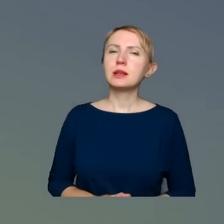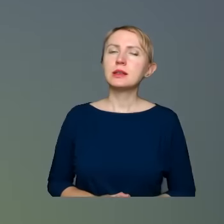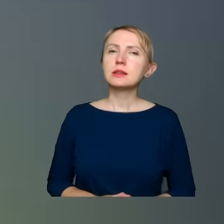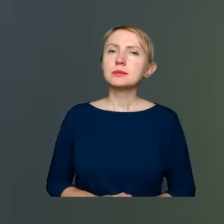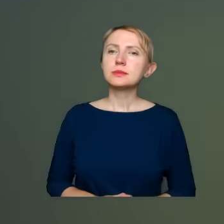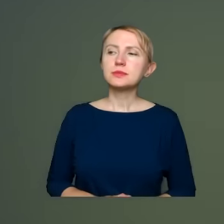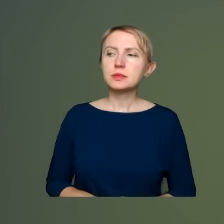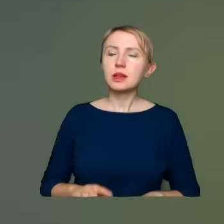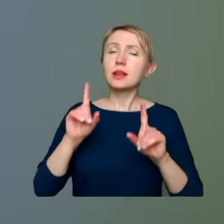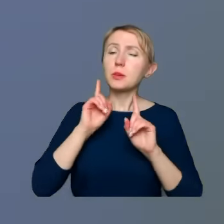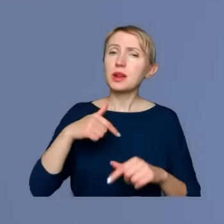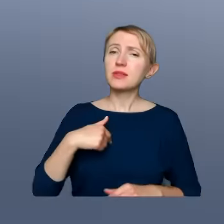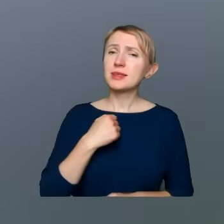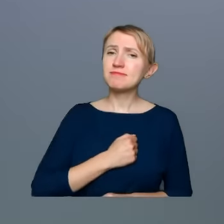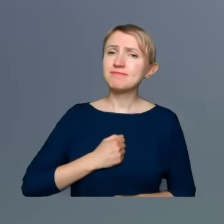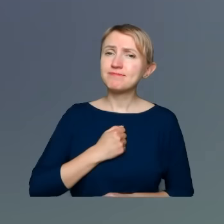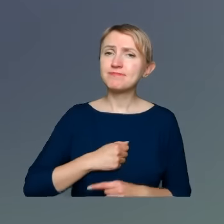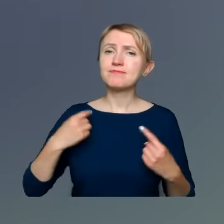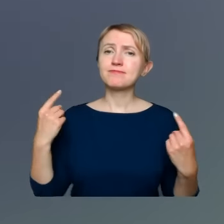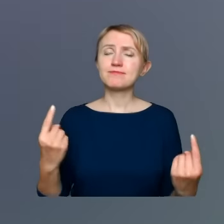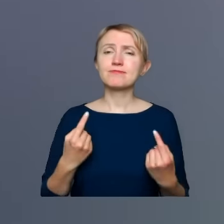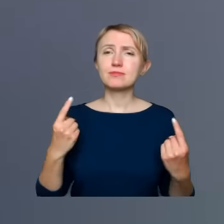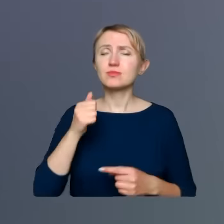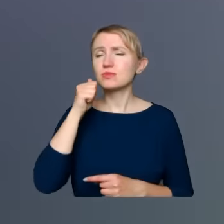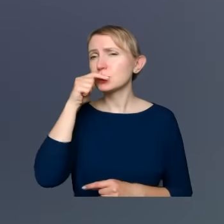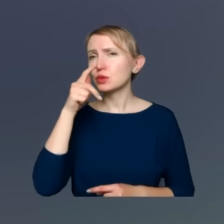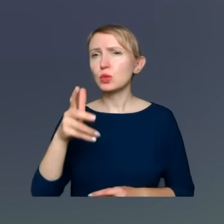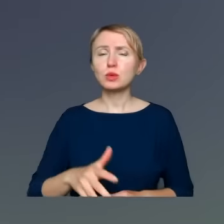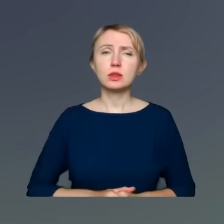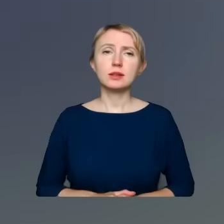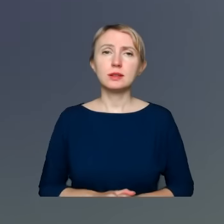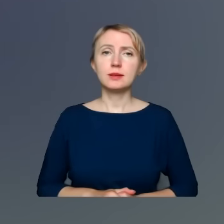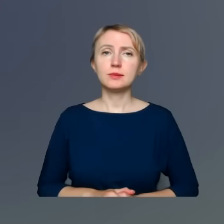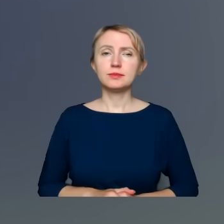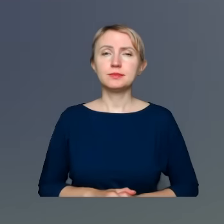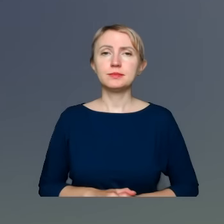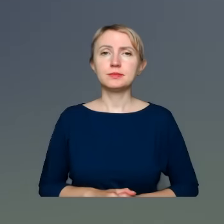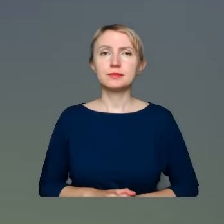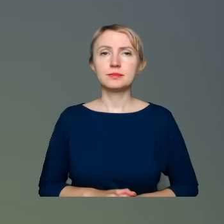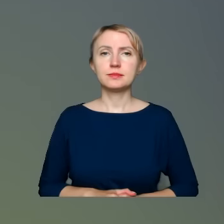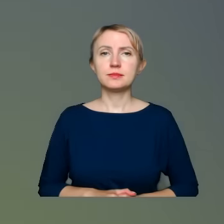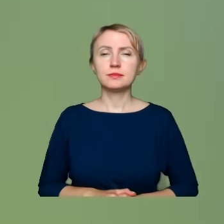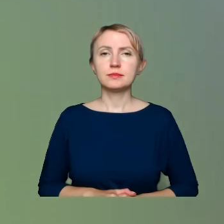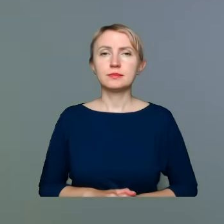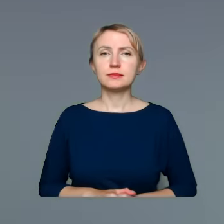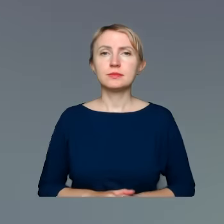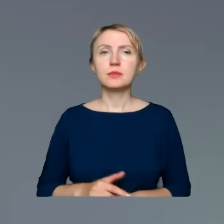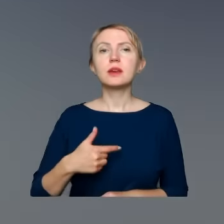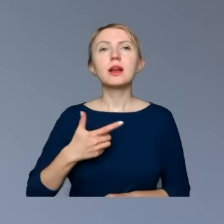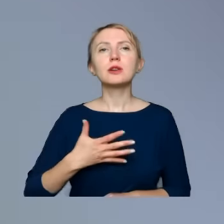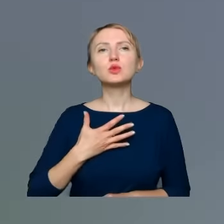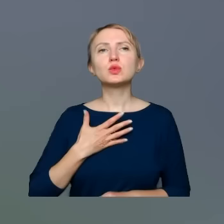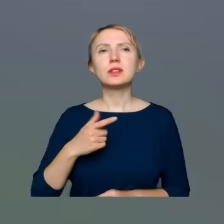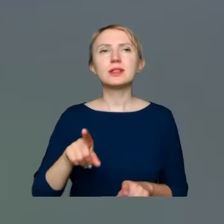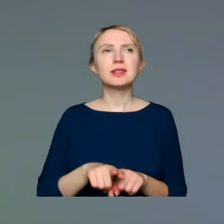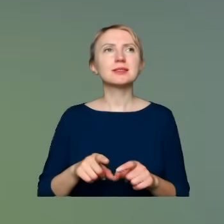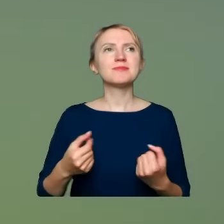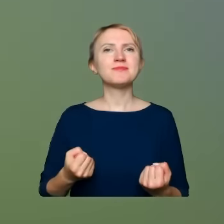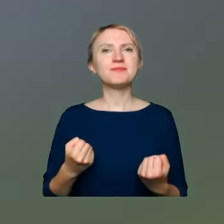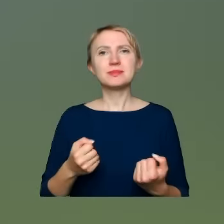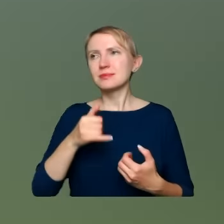naprawdę ubolewam nad tym. Ubolewam każdego dnia i no, czuję swoją też niemoc, w którą